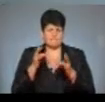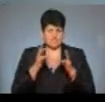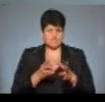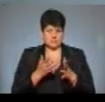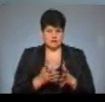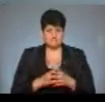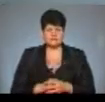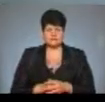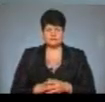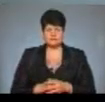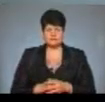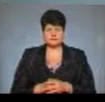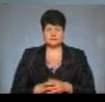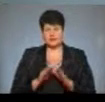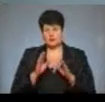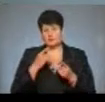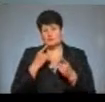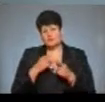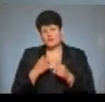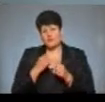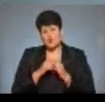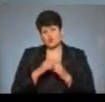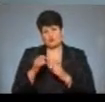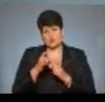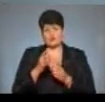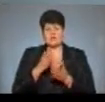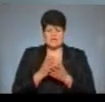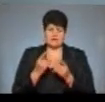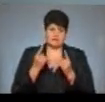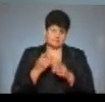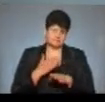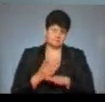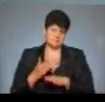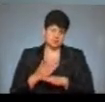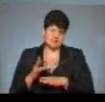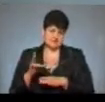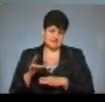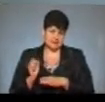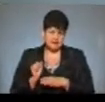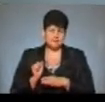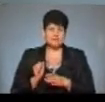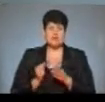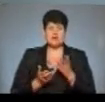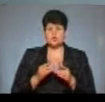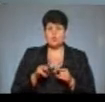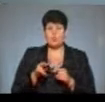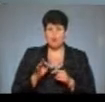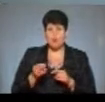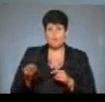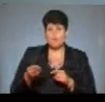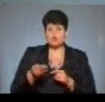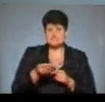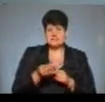Ну, будемо казати, в кожному районі зосереджена значна частина. Якщо по